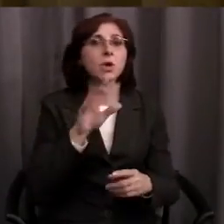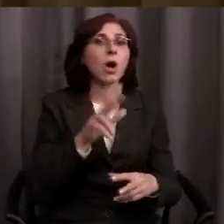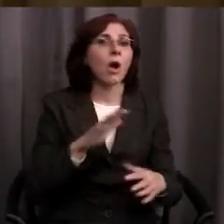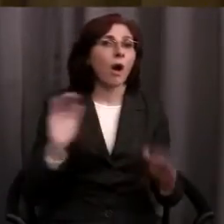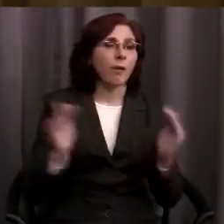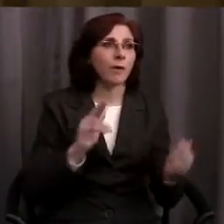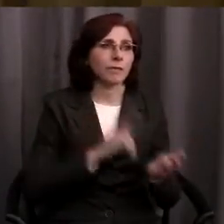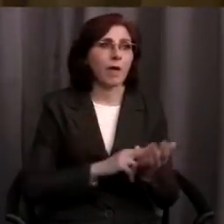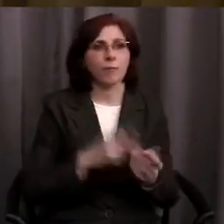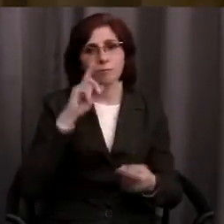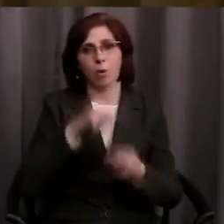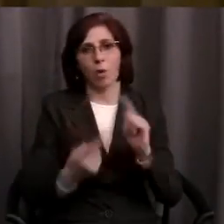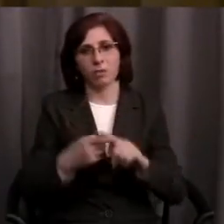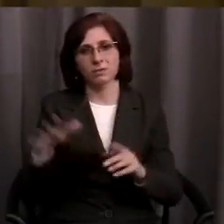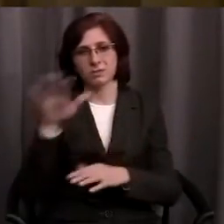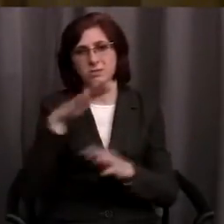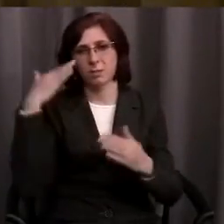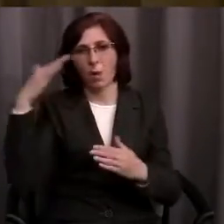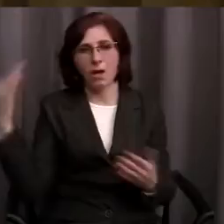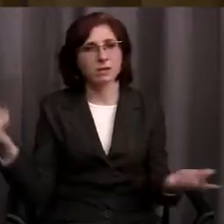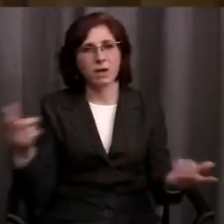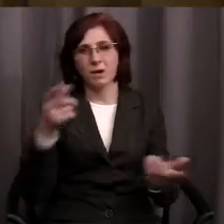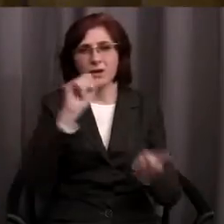na politykę społeczną. I oni